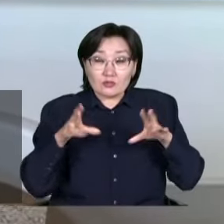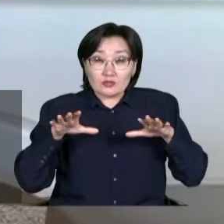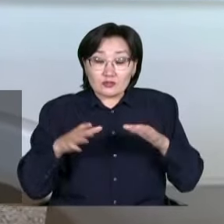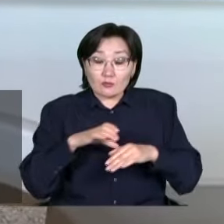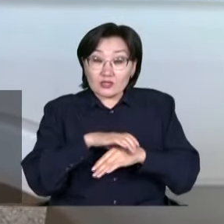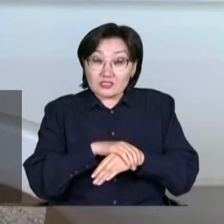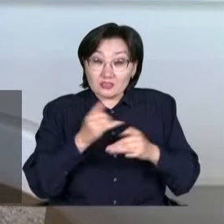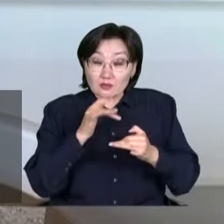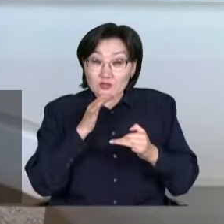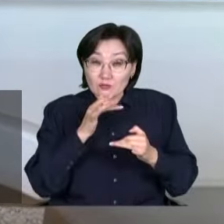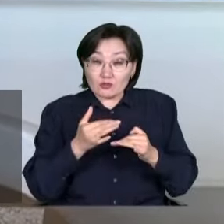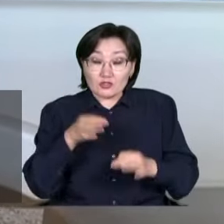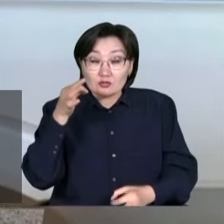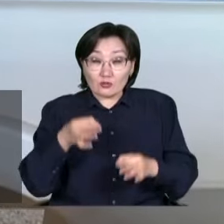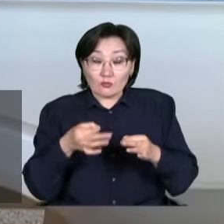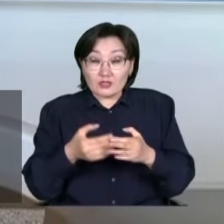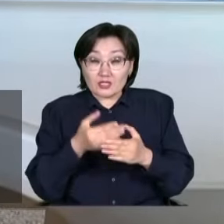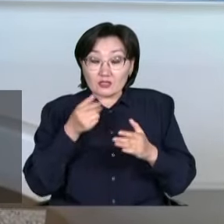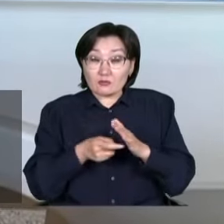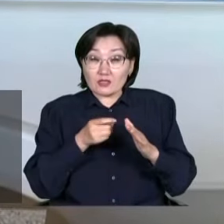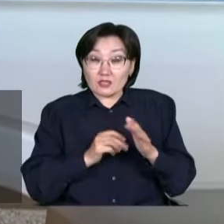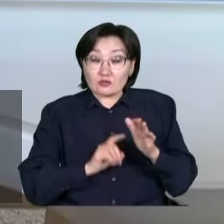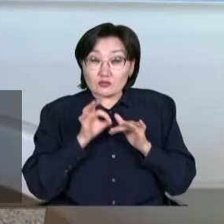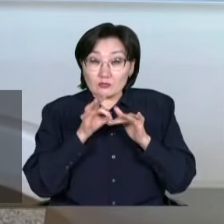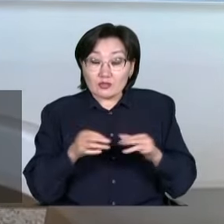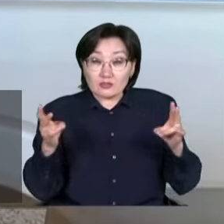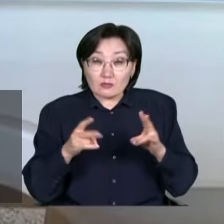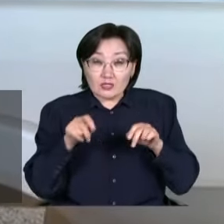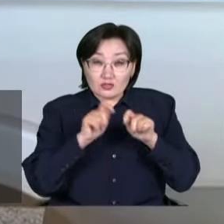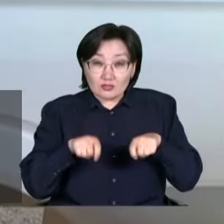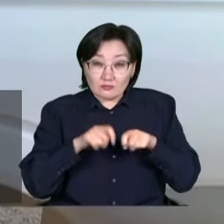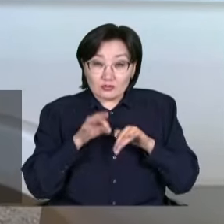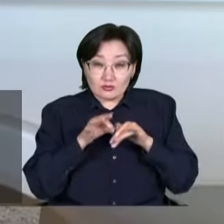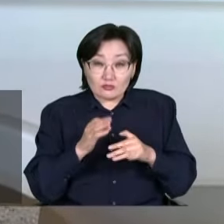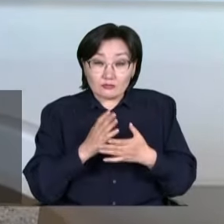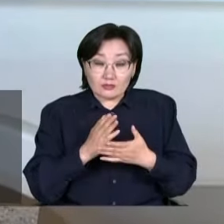фактісі бойынша қазіргі уақытта сотқа дейінгі тергеу амалдары жүргізілуде, тиісті сараптамалар тағайындалды.